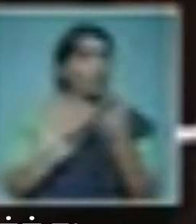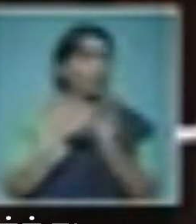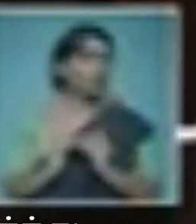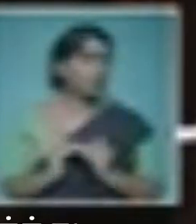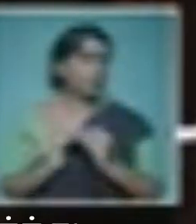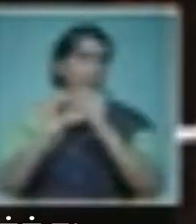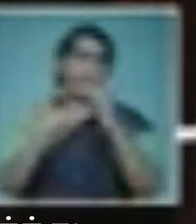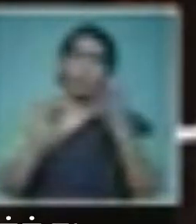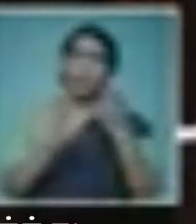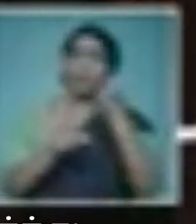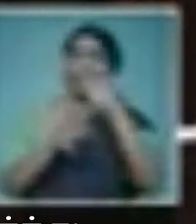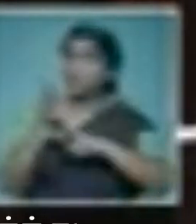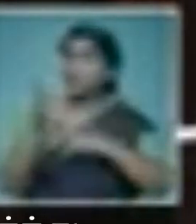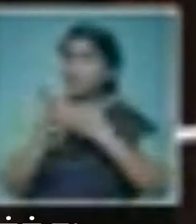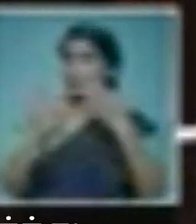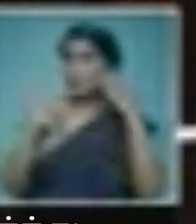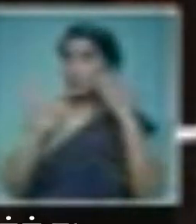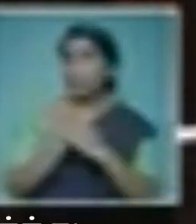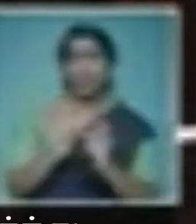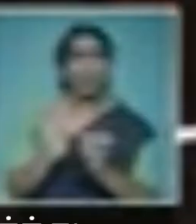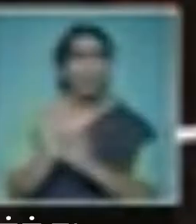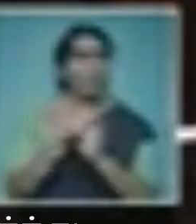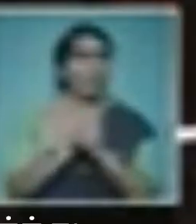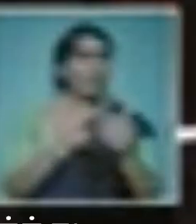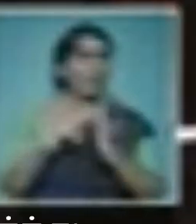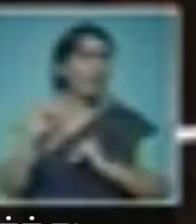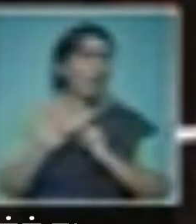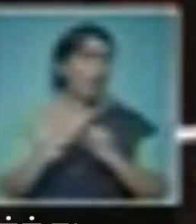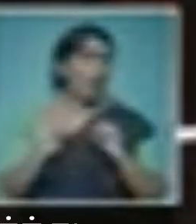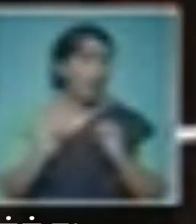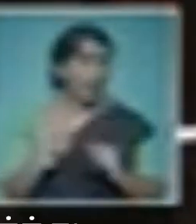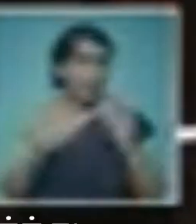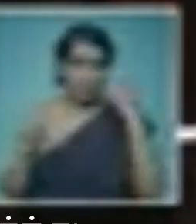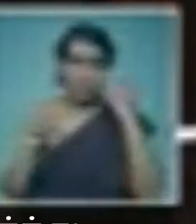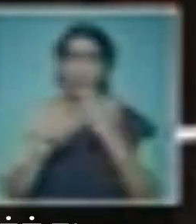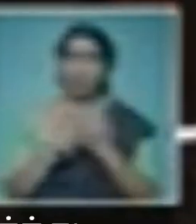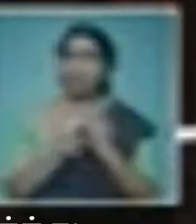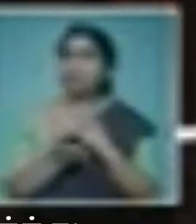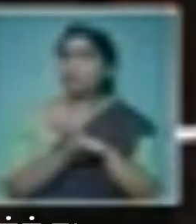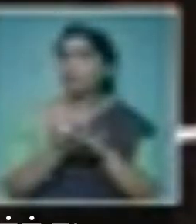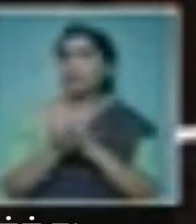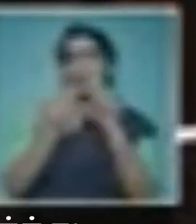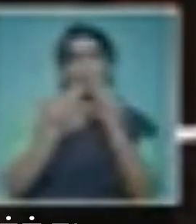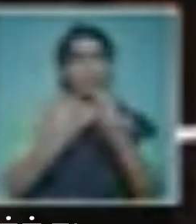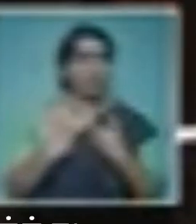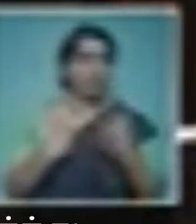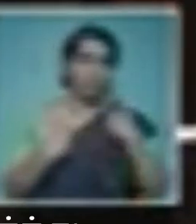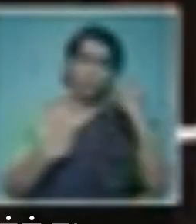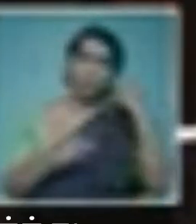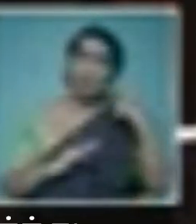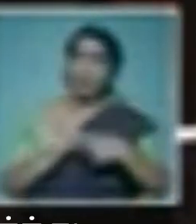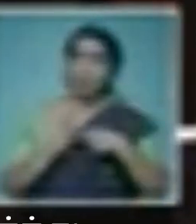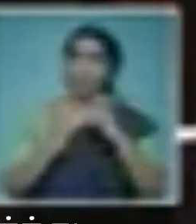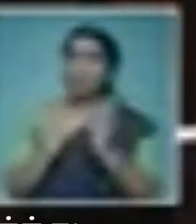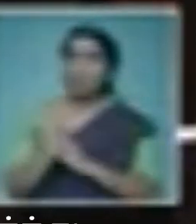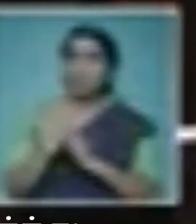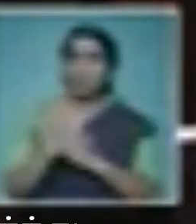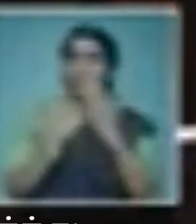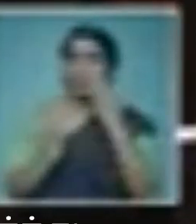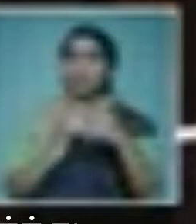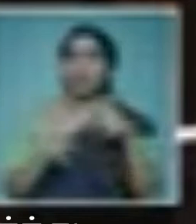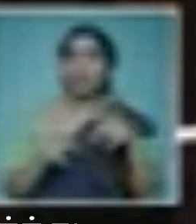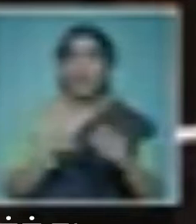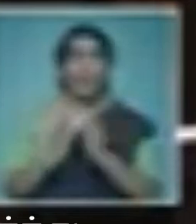ganna ho me budget ekak haraha me tiena committee kohomada kriyaatmaka wenne kiyana eka pilibanda apita pehadili kirimak karanna mokada api danna lankawa committee dakkama den tiena